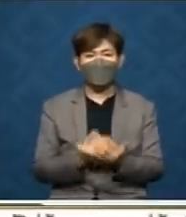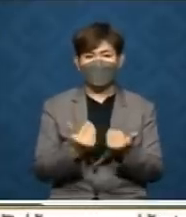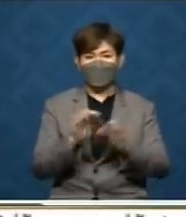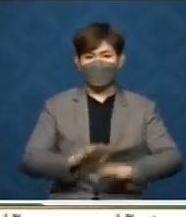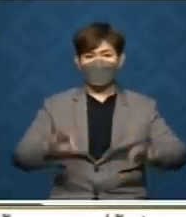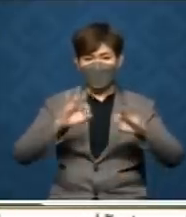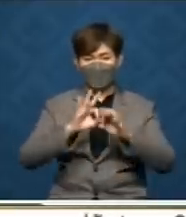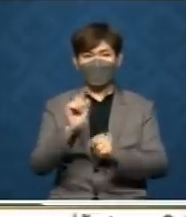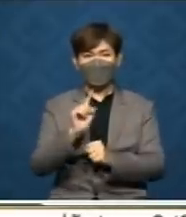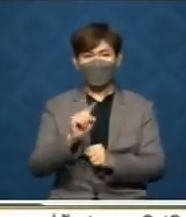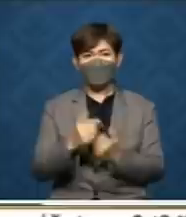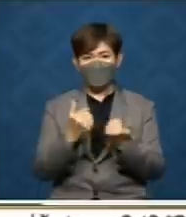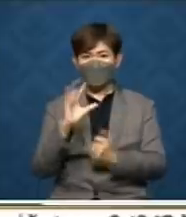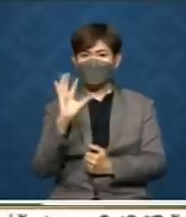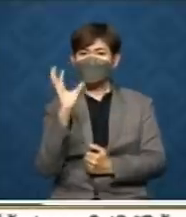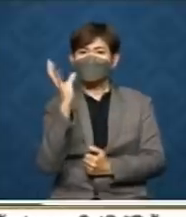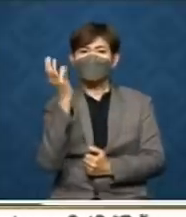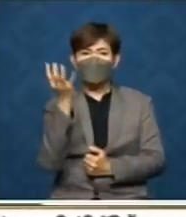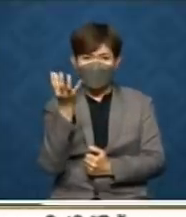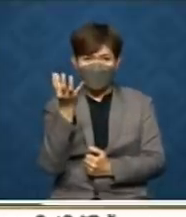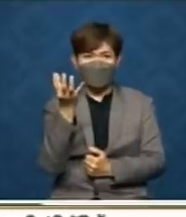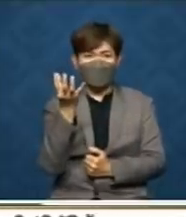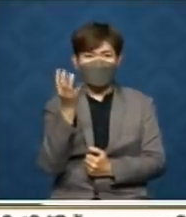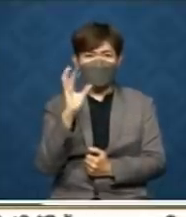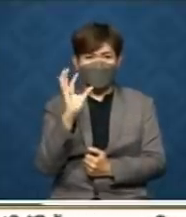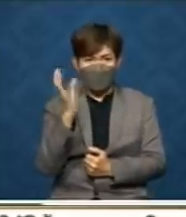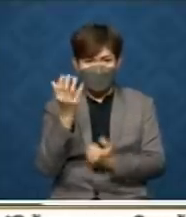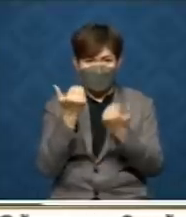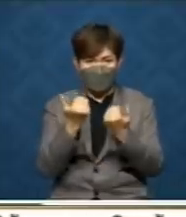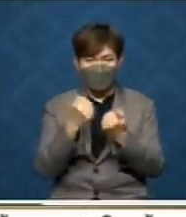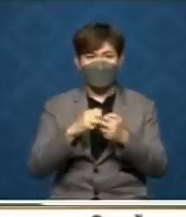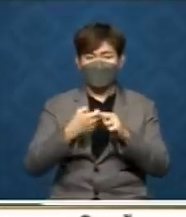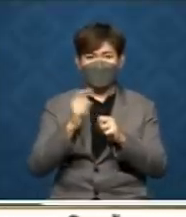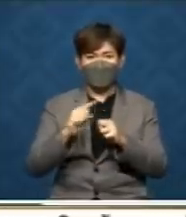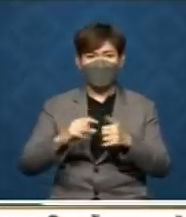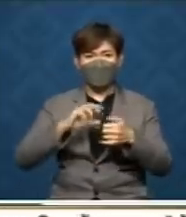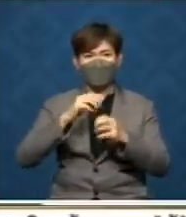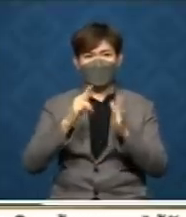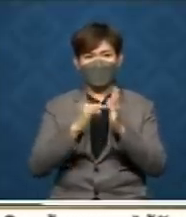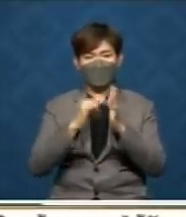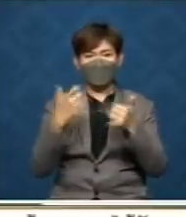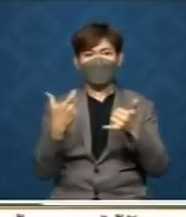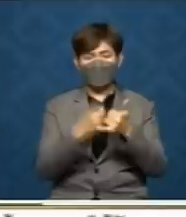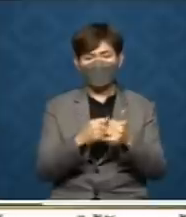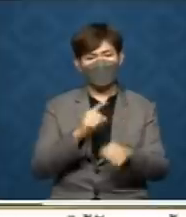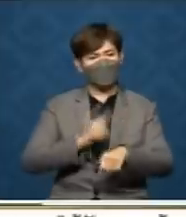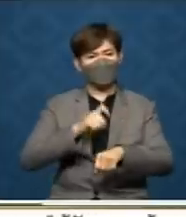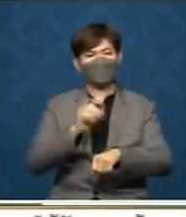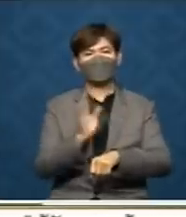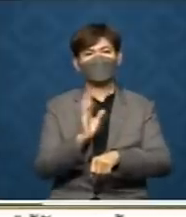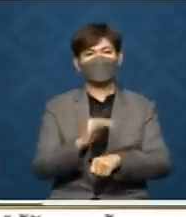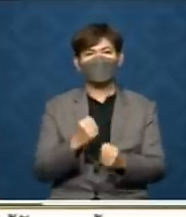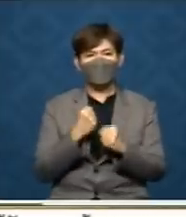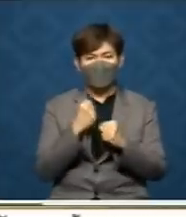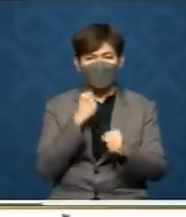สำคัญที่สุดโลกวันนี้ก้าวข้ามวัคซีนมีวัคซีนไม่ต้องเสียเวลามาแล้วเอาที่เอา